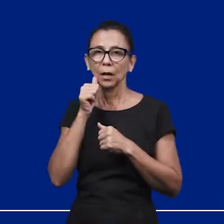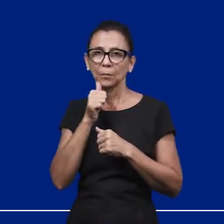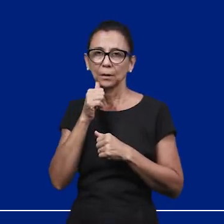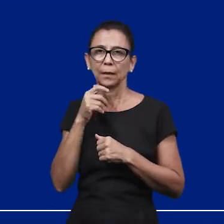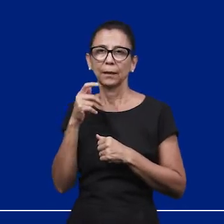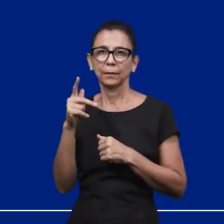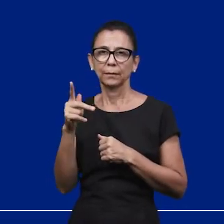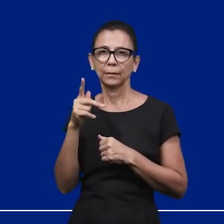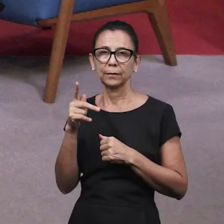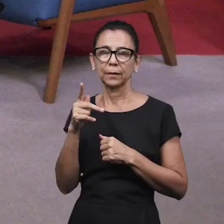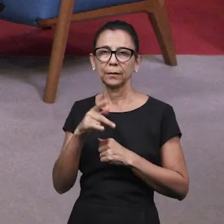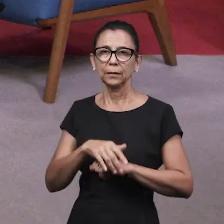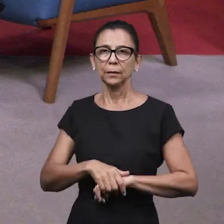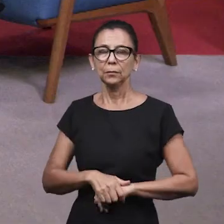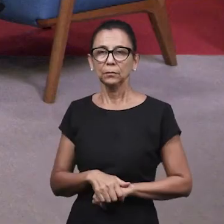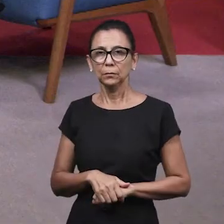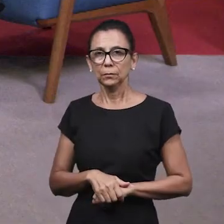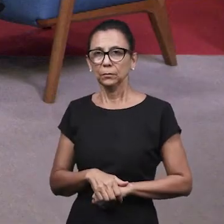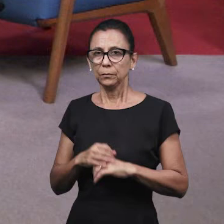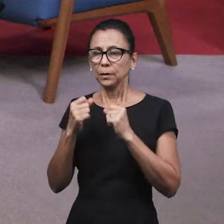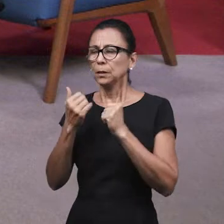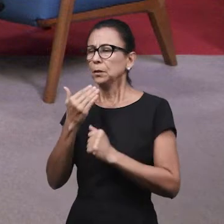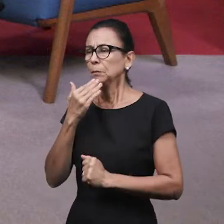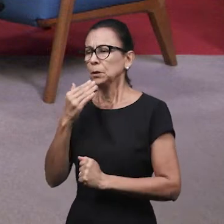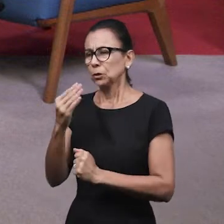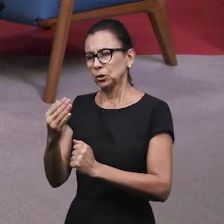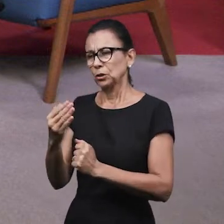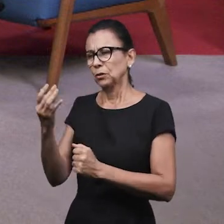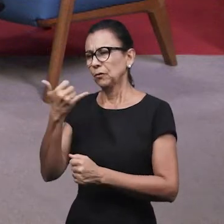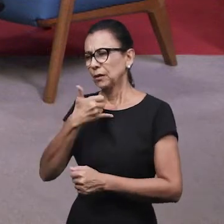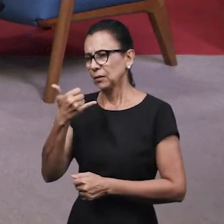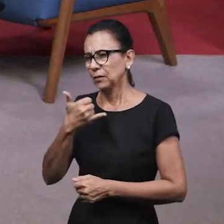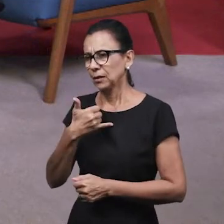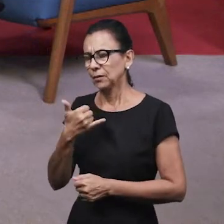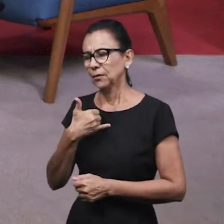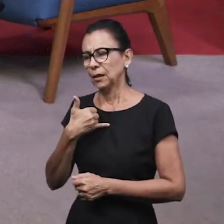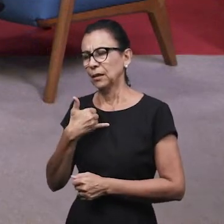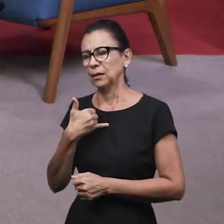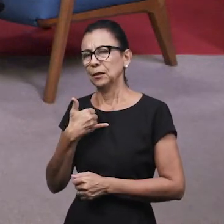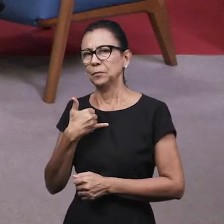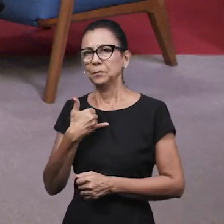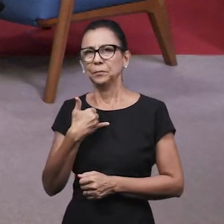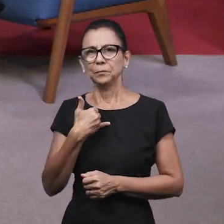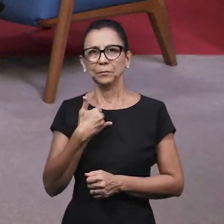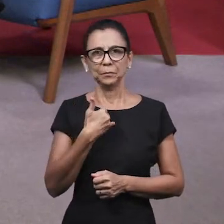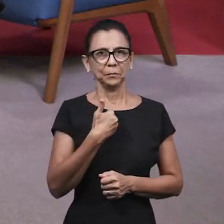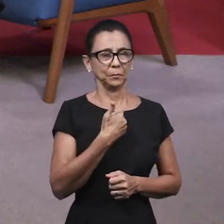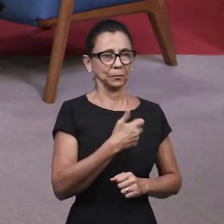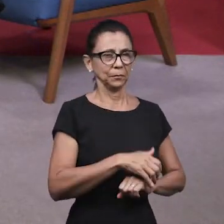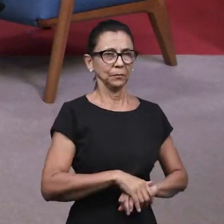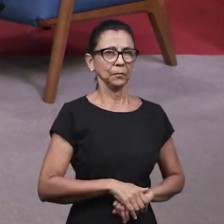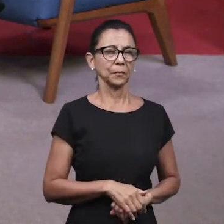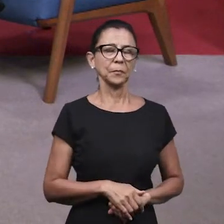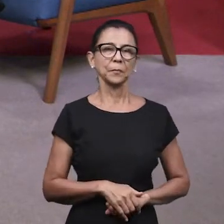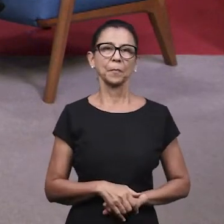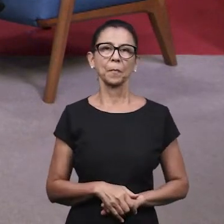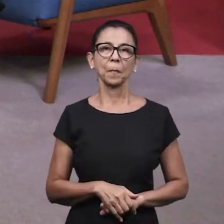Là, c'est déjà, regardez bien, la femme de Samson, elle a pleuré